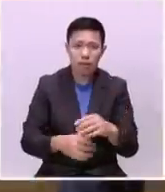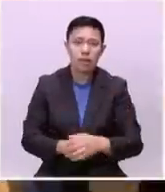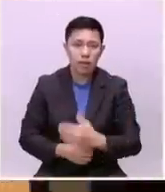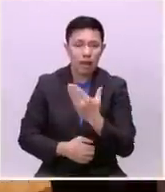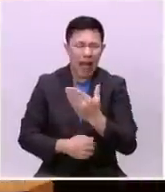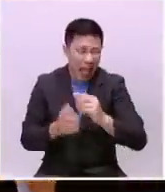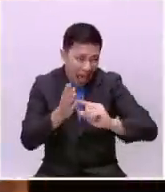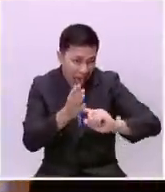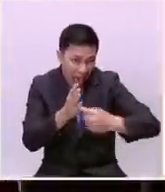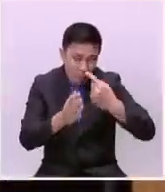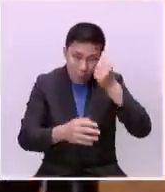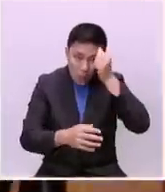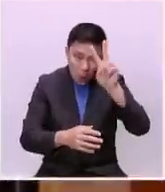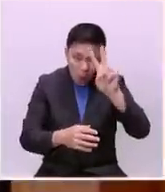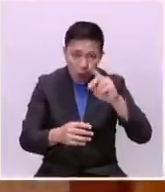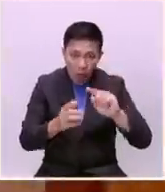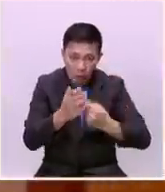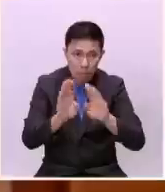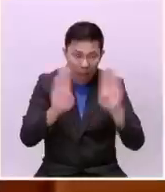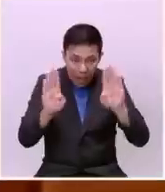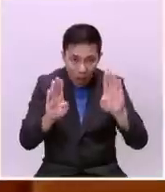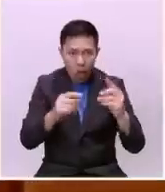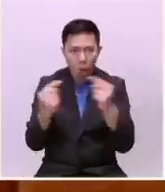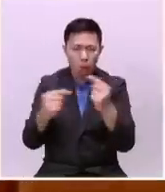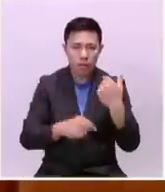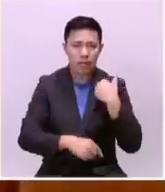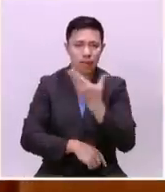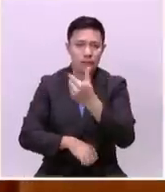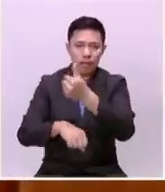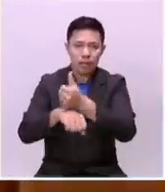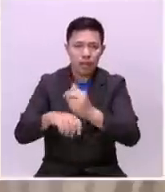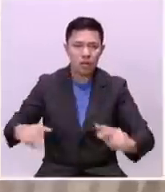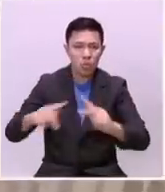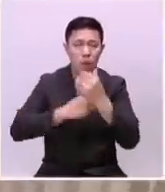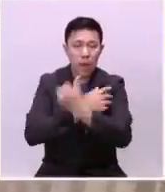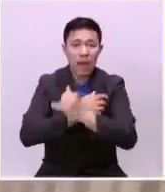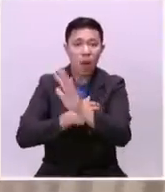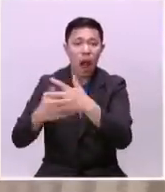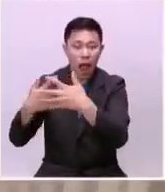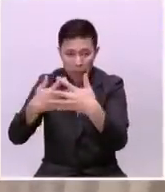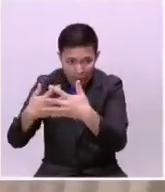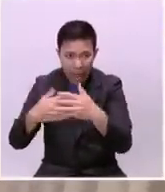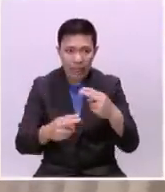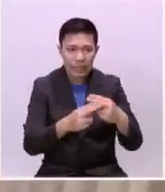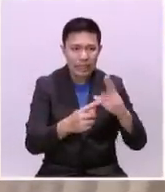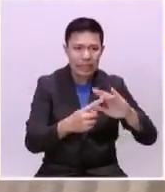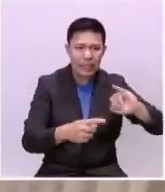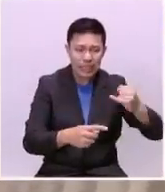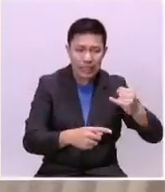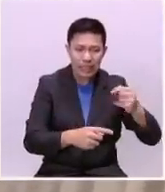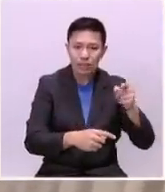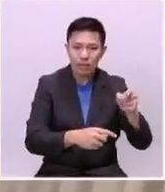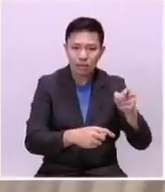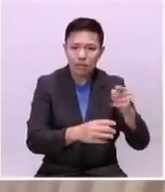ากทะเลาะกันซะแล้วนะคะนายแอนโทนีบลิงเคนรัฐมนตรีว่าการกระทรวงต่างประเทศของสหรัฐแล้วก็เจคซัลลิแวนนะคะ